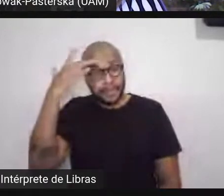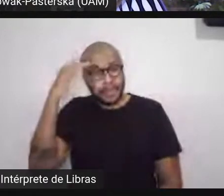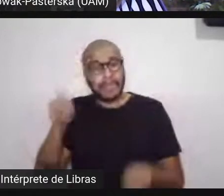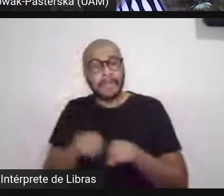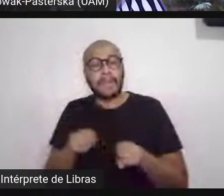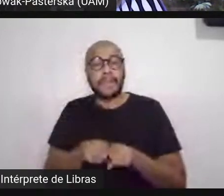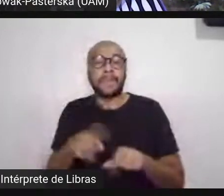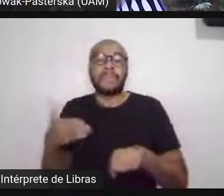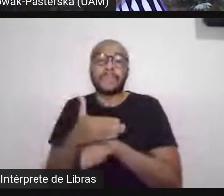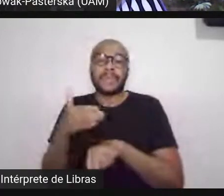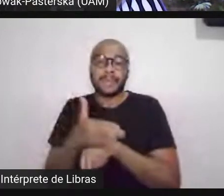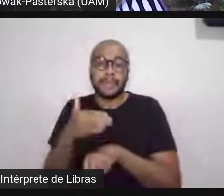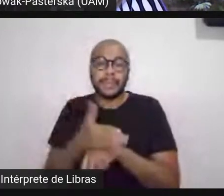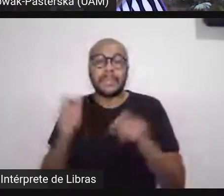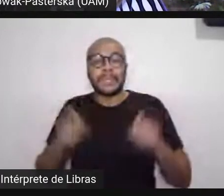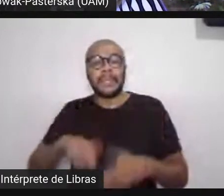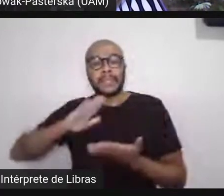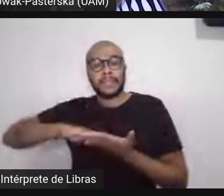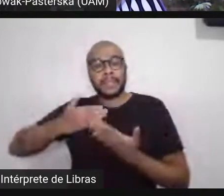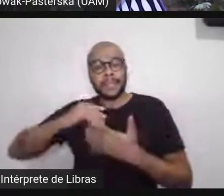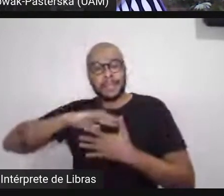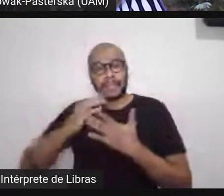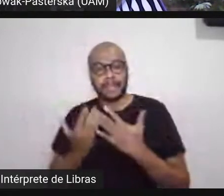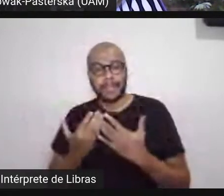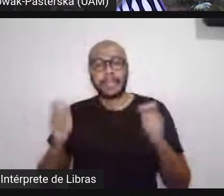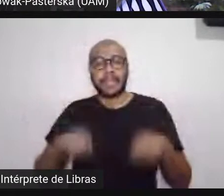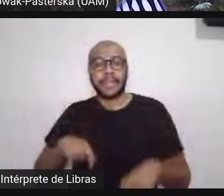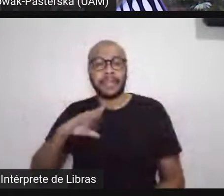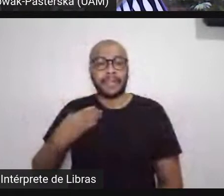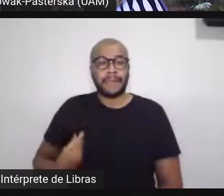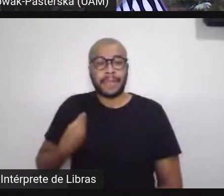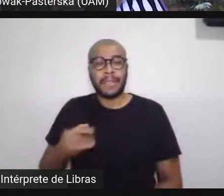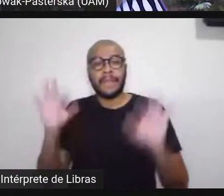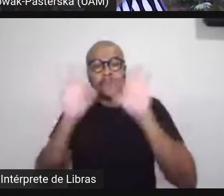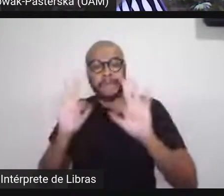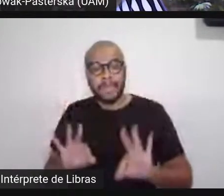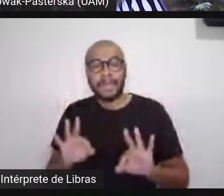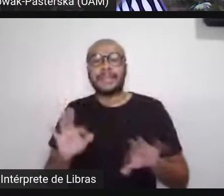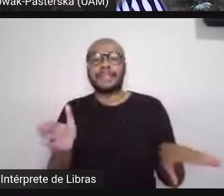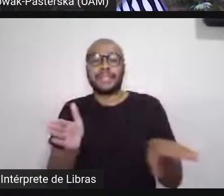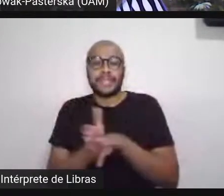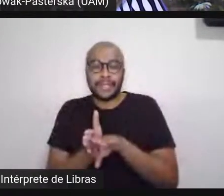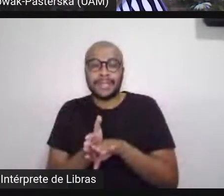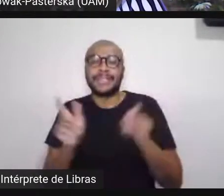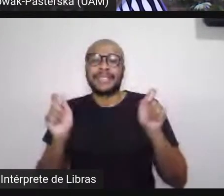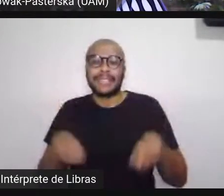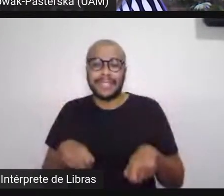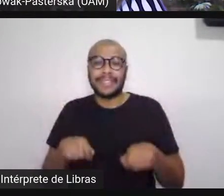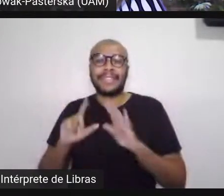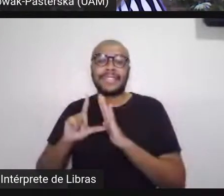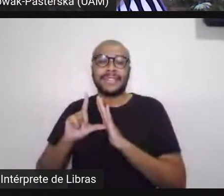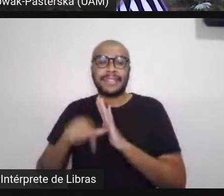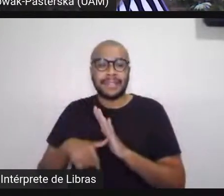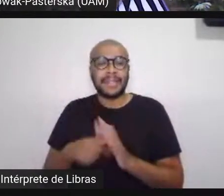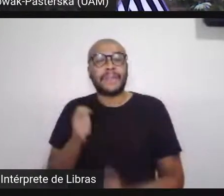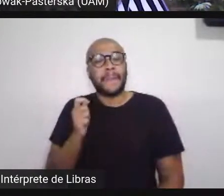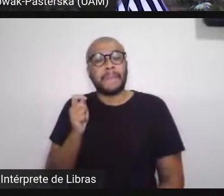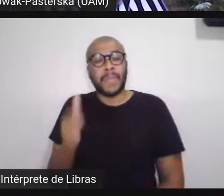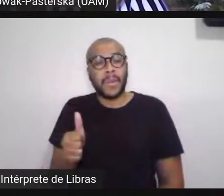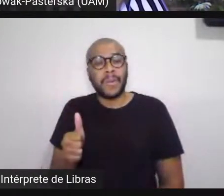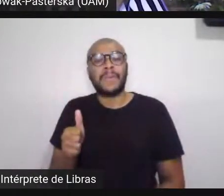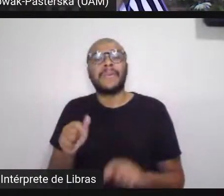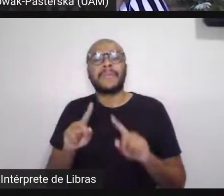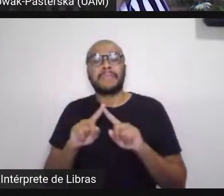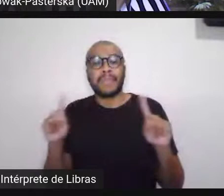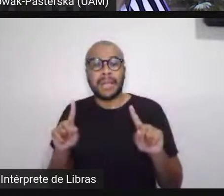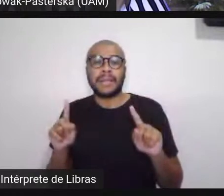muito a participação dos intérpretes. Fico feliz que vocês chegaram. Melhor tarde que nunca.